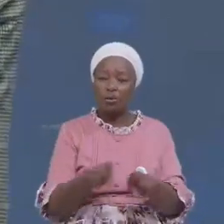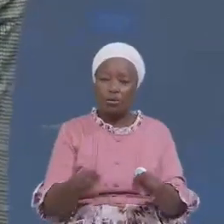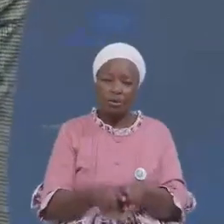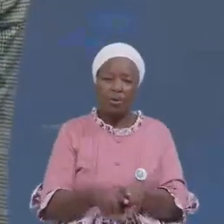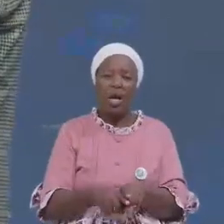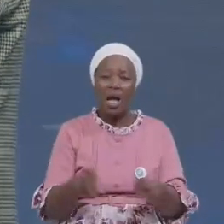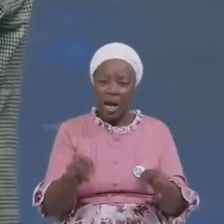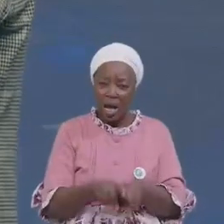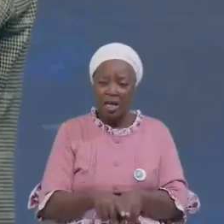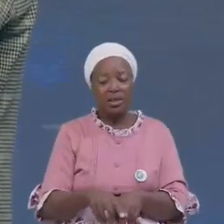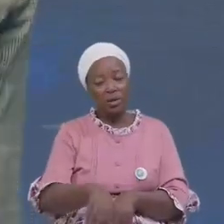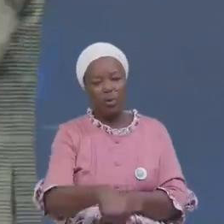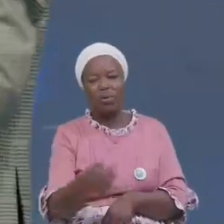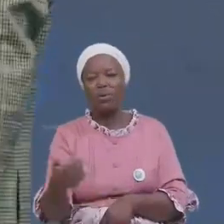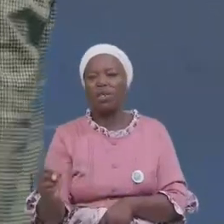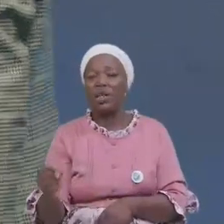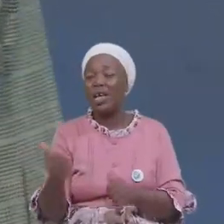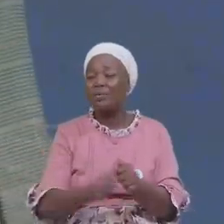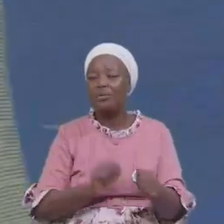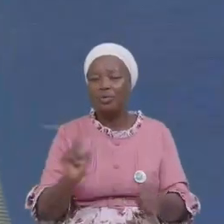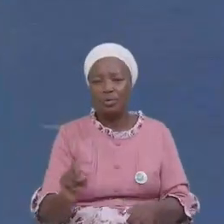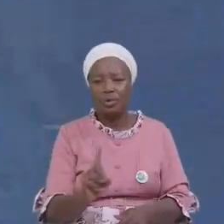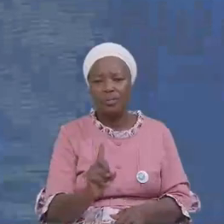comme les autres.